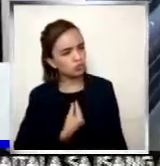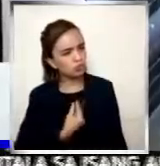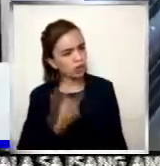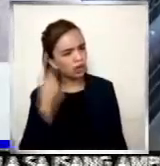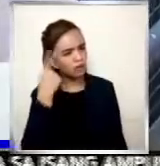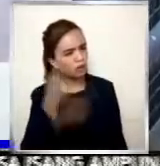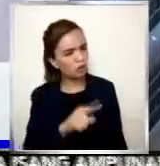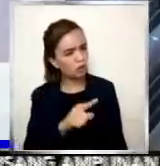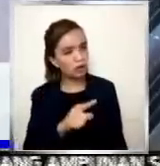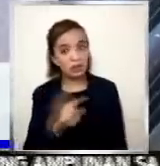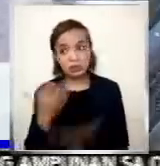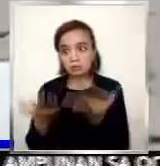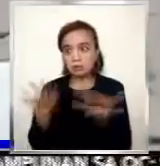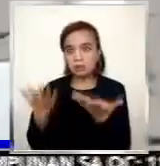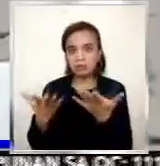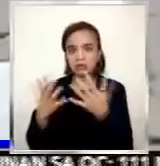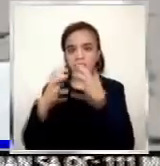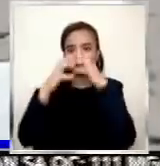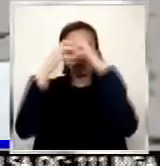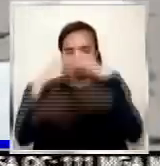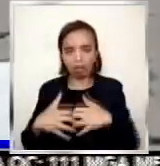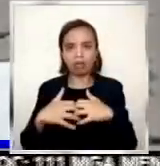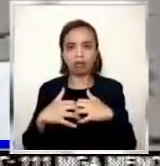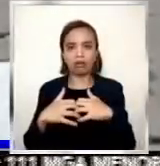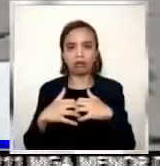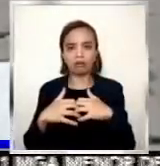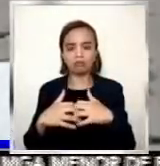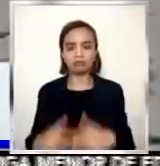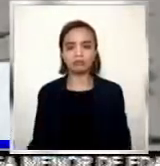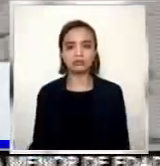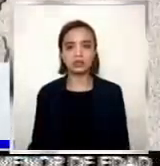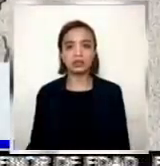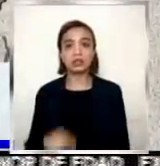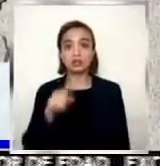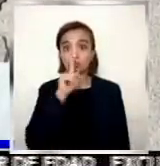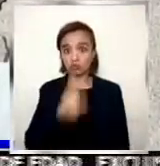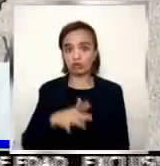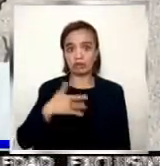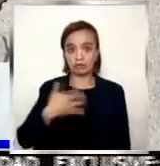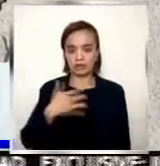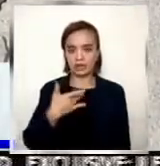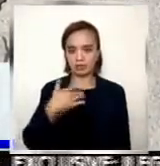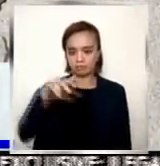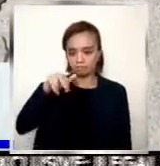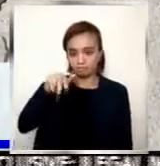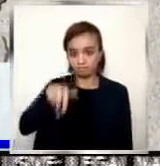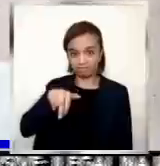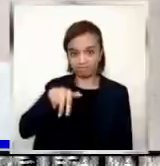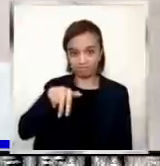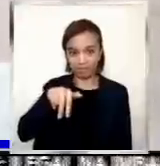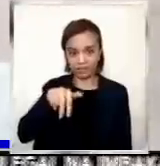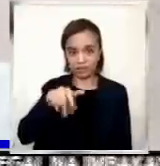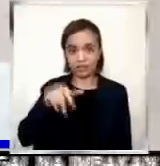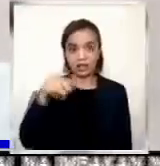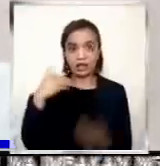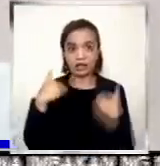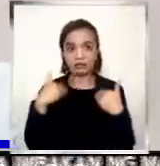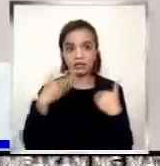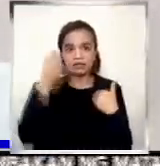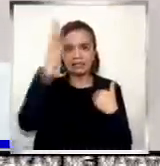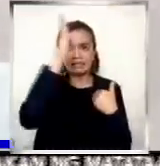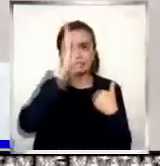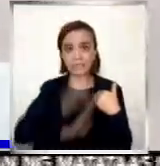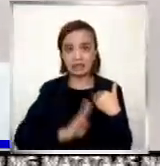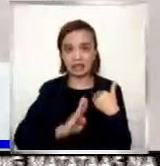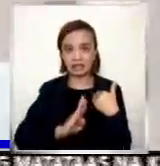biglang mag-collapse kasi. Ramdam din daw kung matapakan sa paglalakad ang mga bitak ng semento dito. Kapag marami na dumadaan,